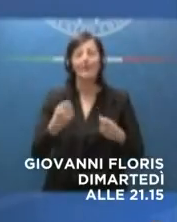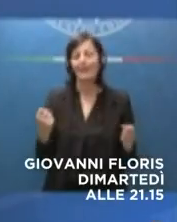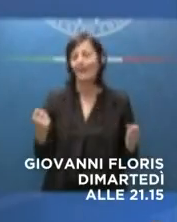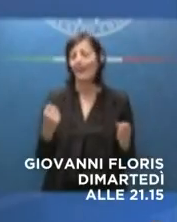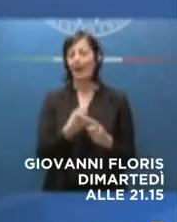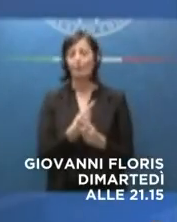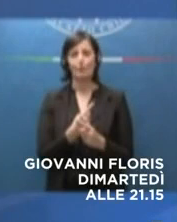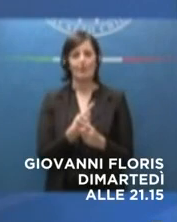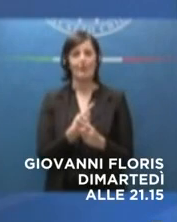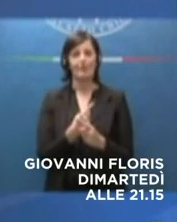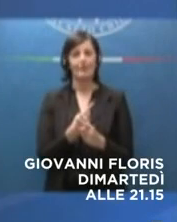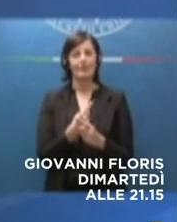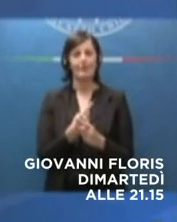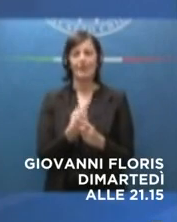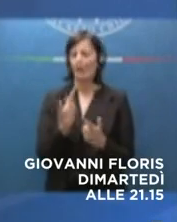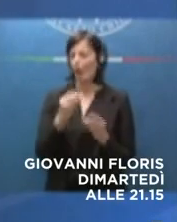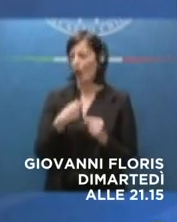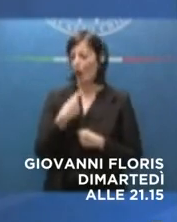gratuitamente,